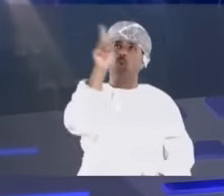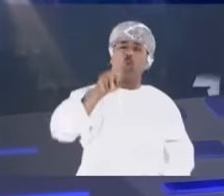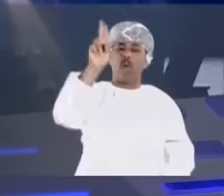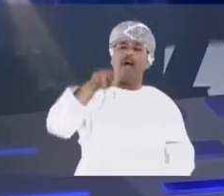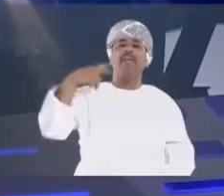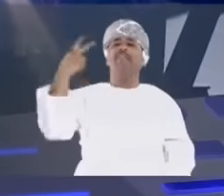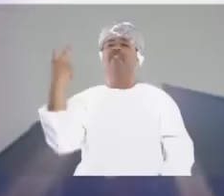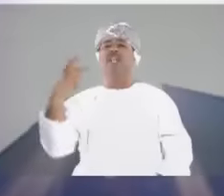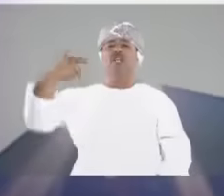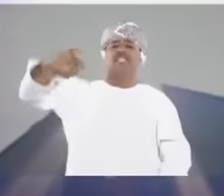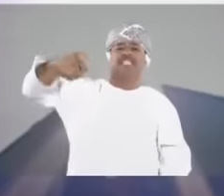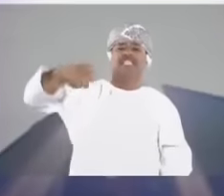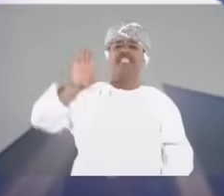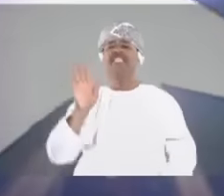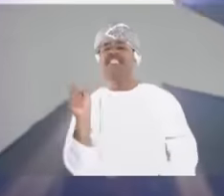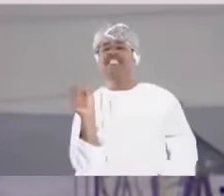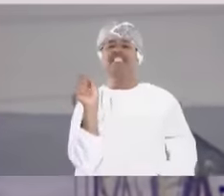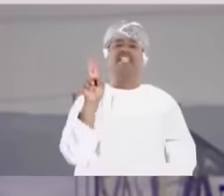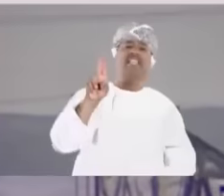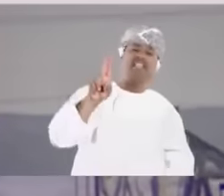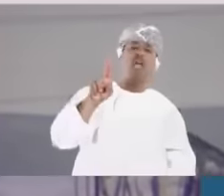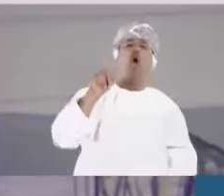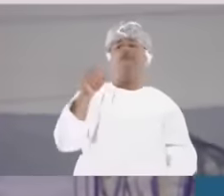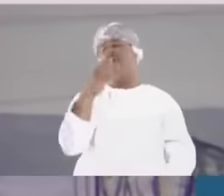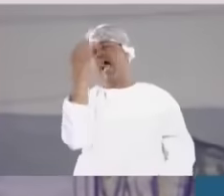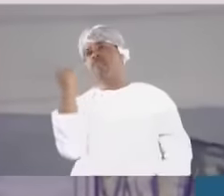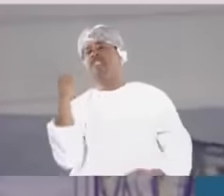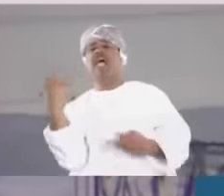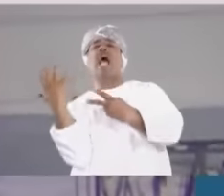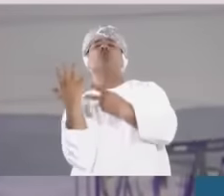$1.62 عن سعر يوم أمس الذي بلغ